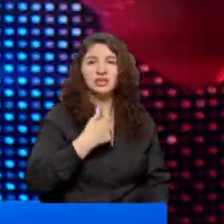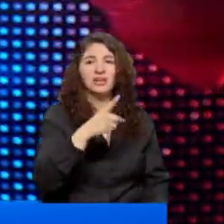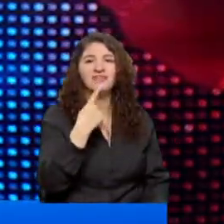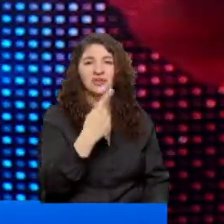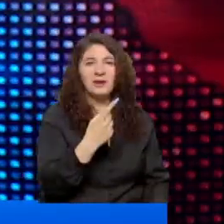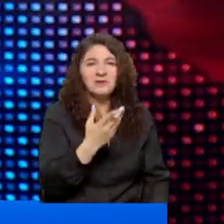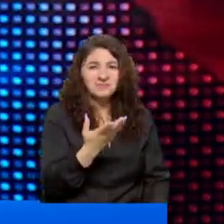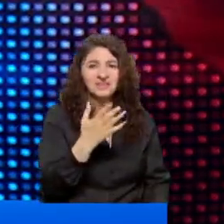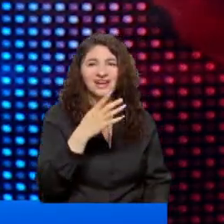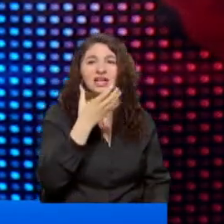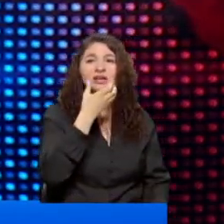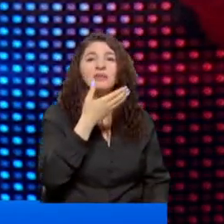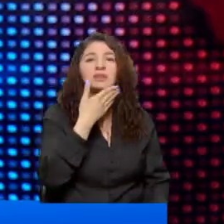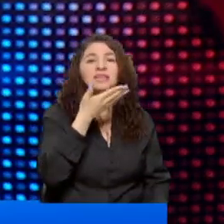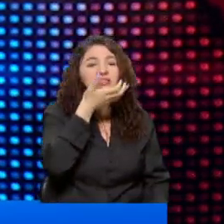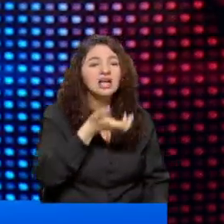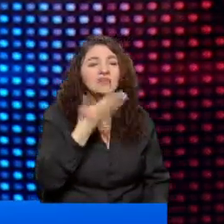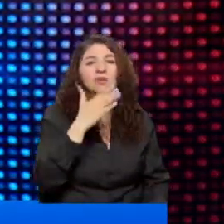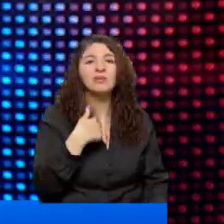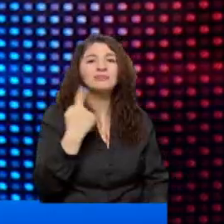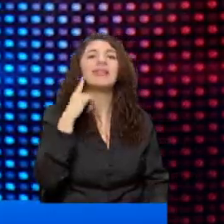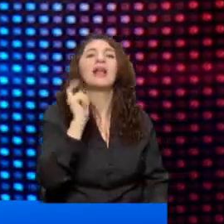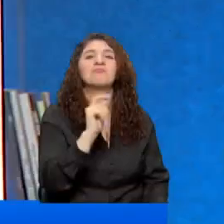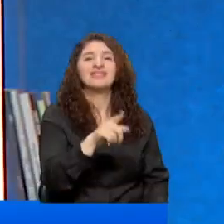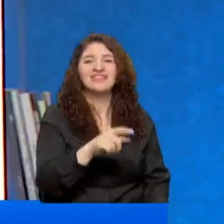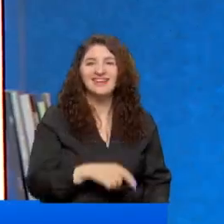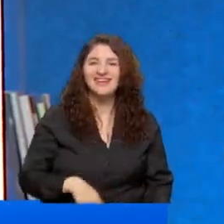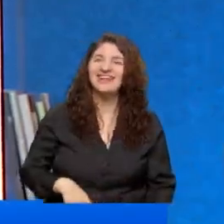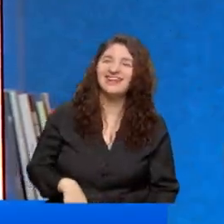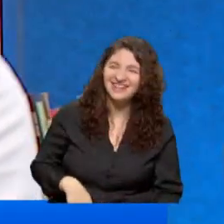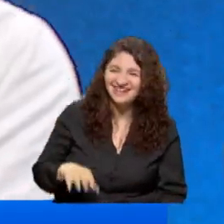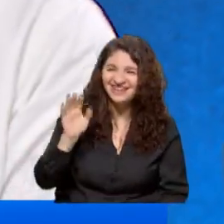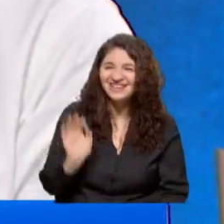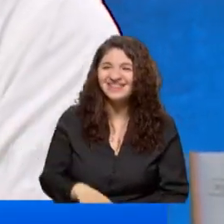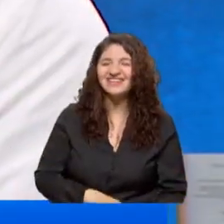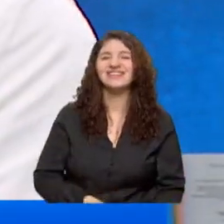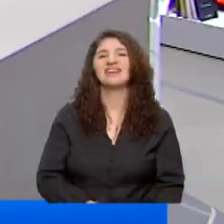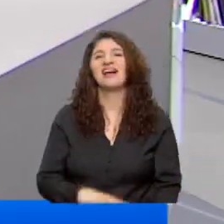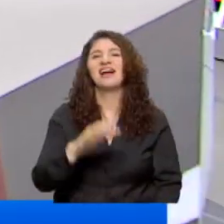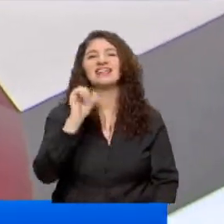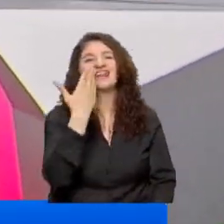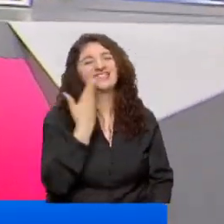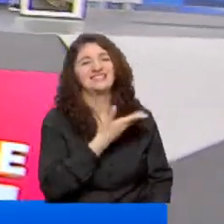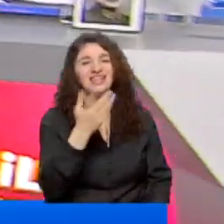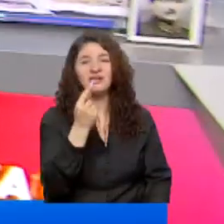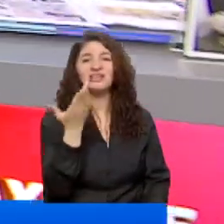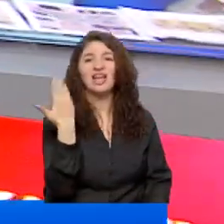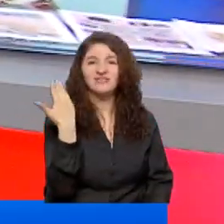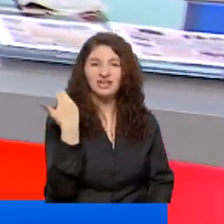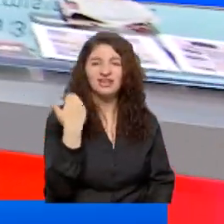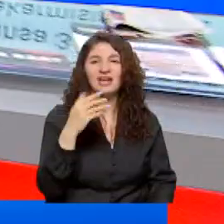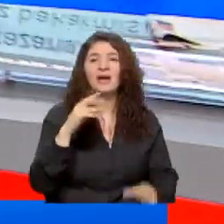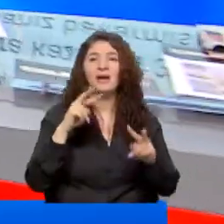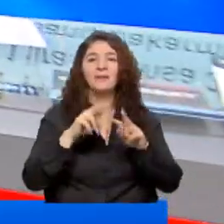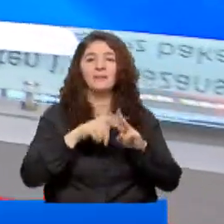söyledi şey diyorlar ya hani Sakalımız yok ki sözümüz Dinlemediler diye Ha geldi izleyenler biraz evvel